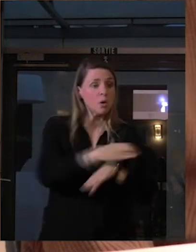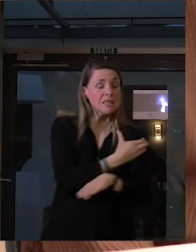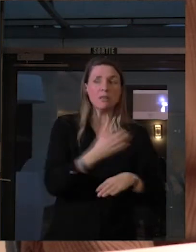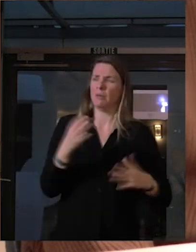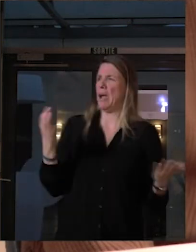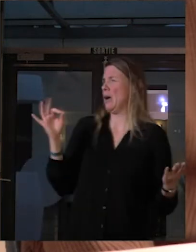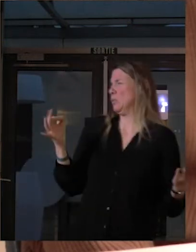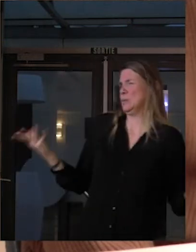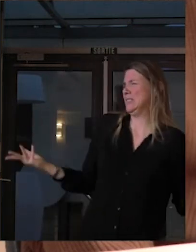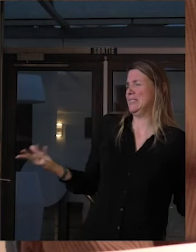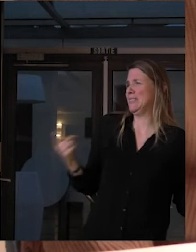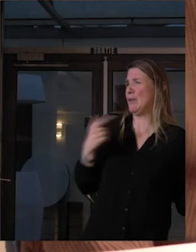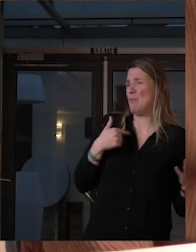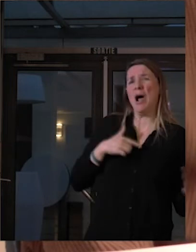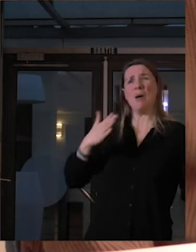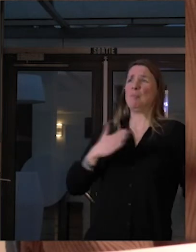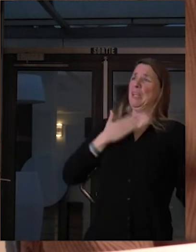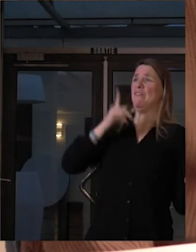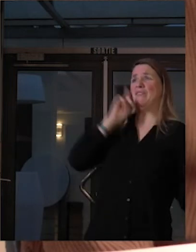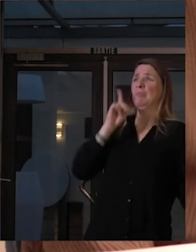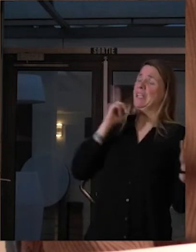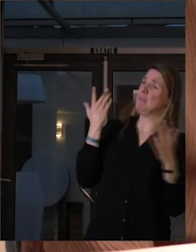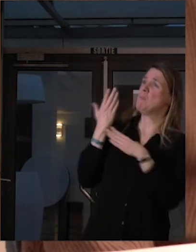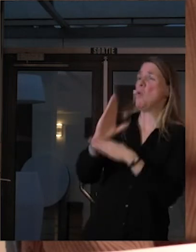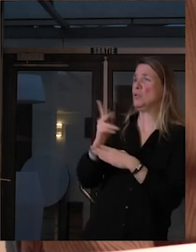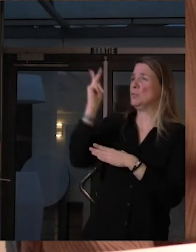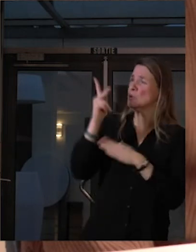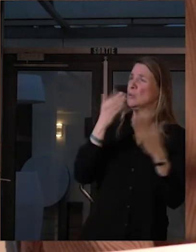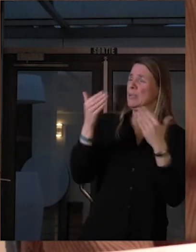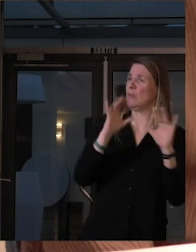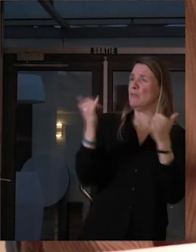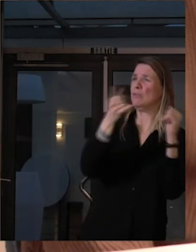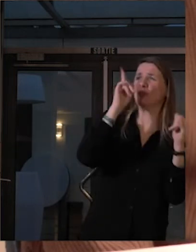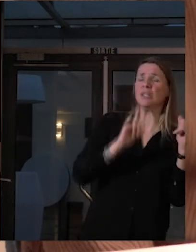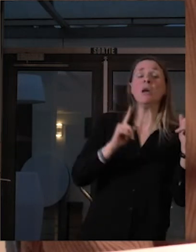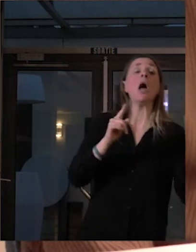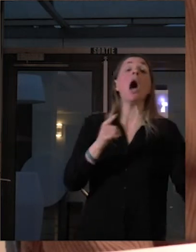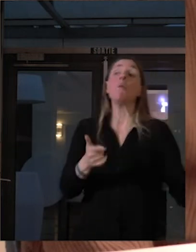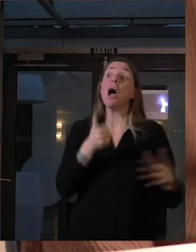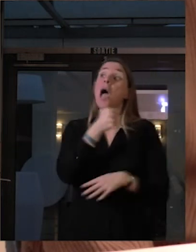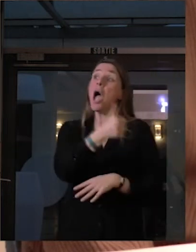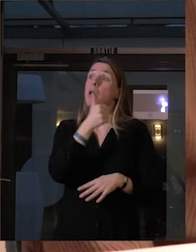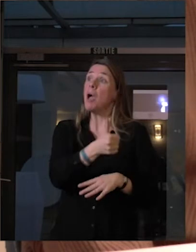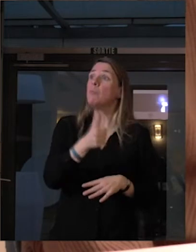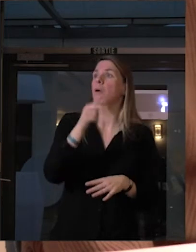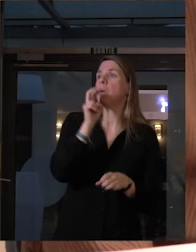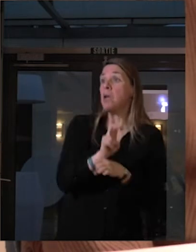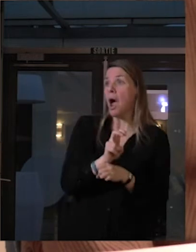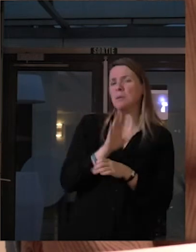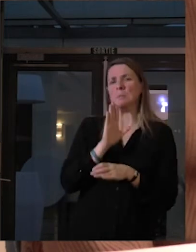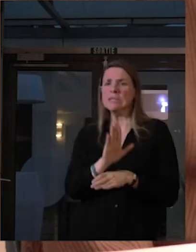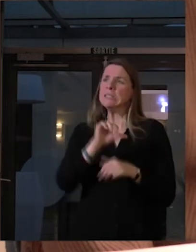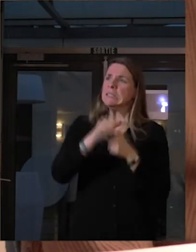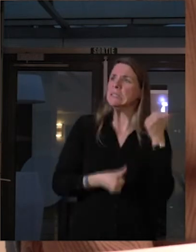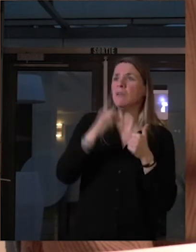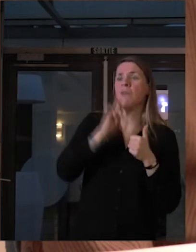m'arrive. Je ne suis pourtant pas la plus féminine de toutes. Mais après, je pense pas que les filles sentent nécessairement l'obligation de garder leur féminité, juste celles qui ont envie de le